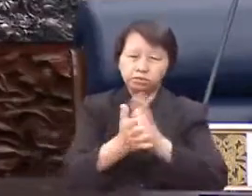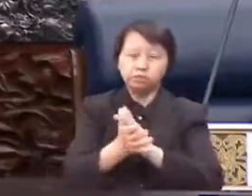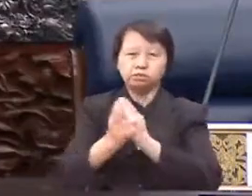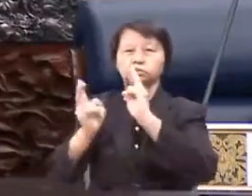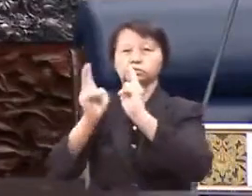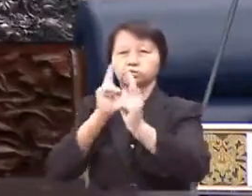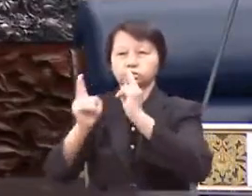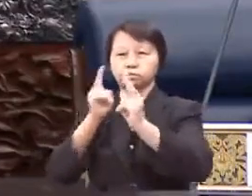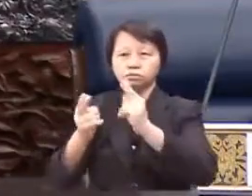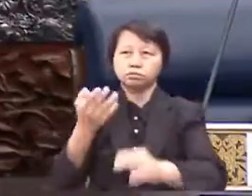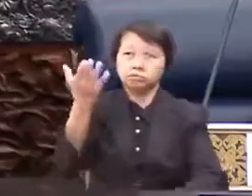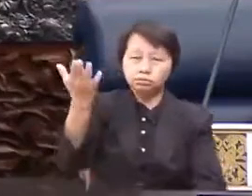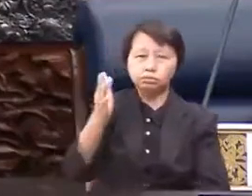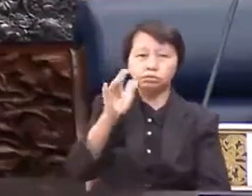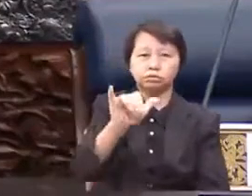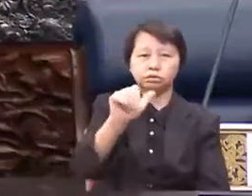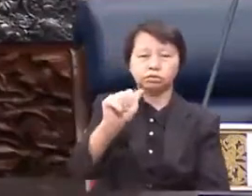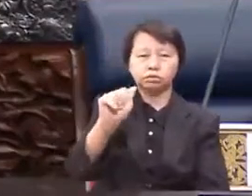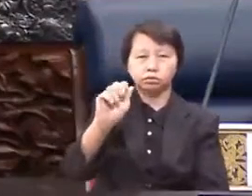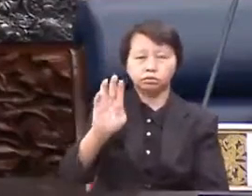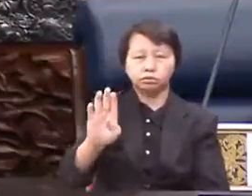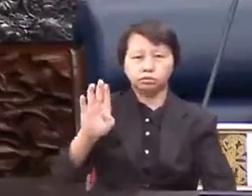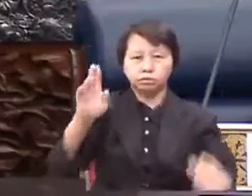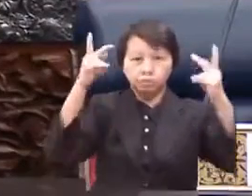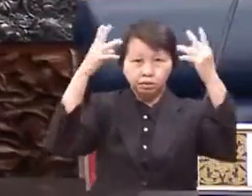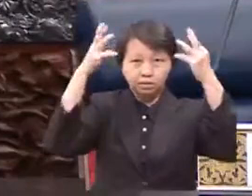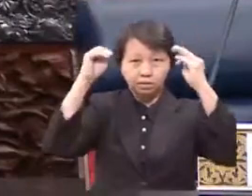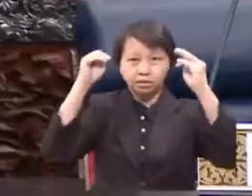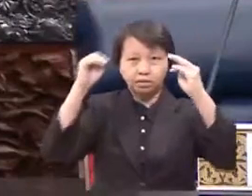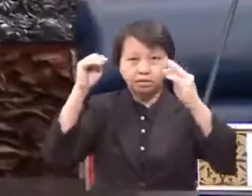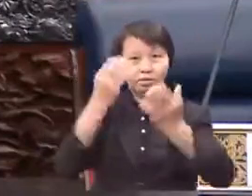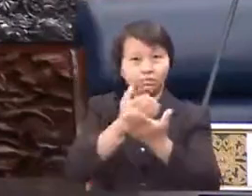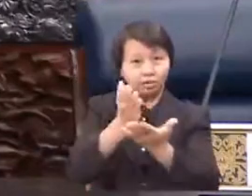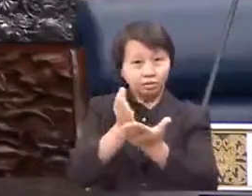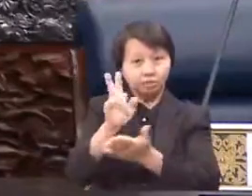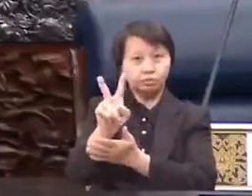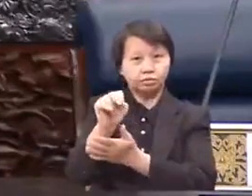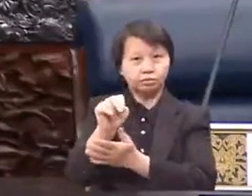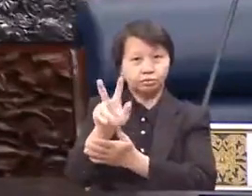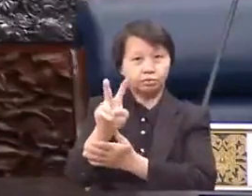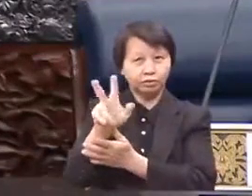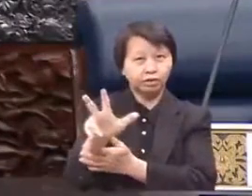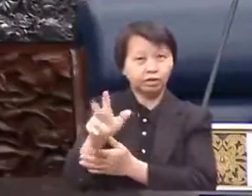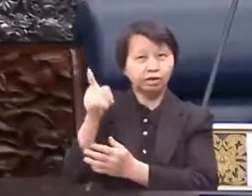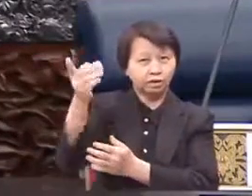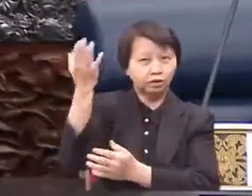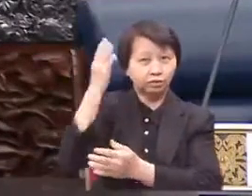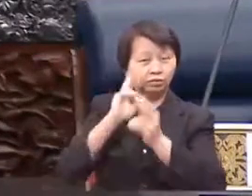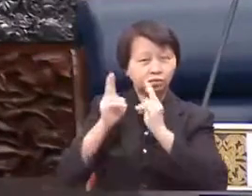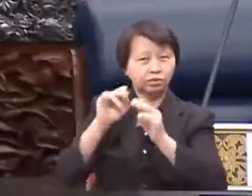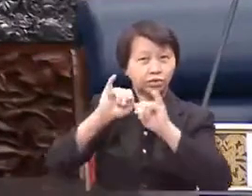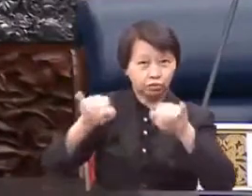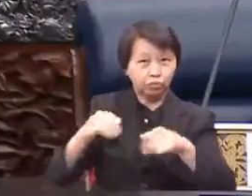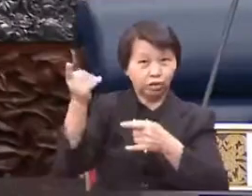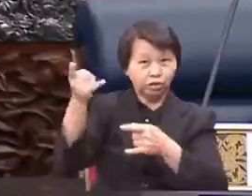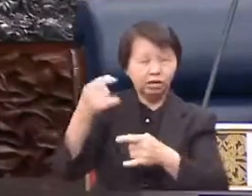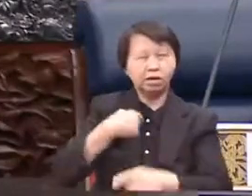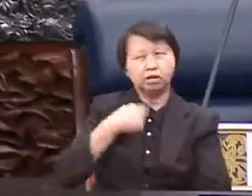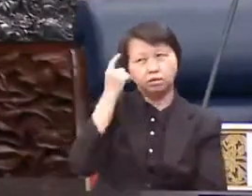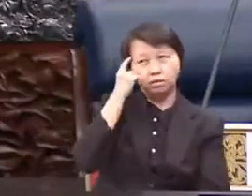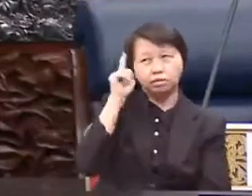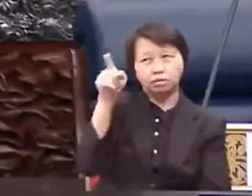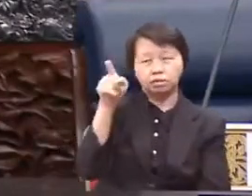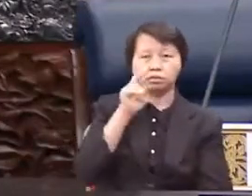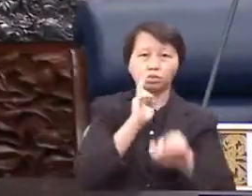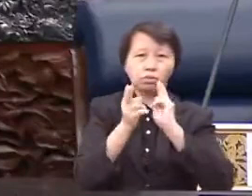ucapannya sama bohongan pada hari itu adalah sesuatu yang saya beranggapkan seperti